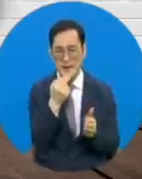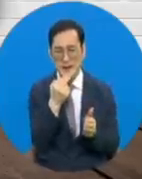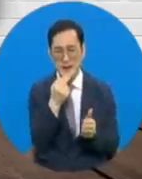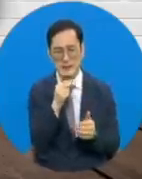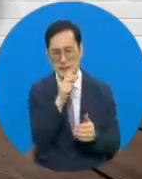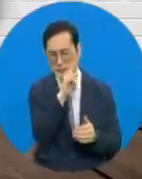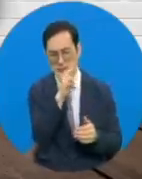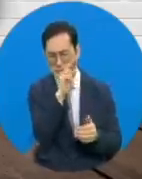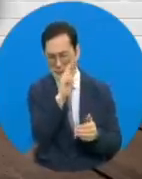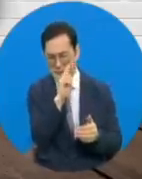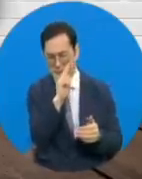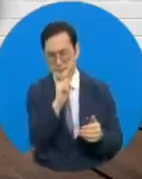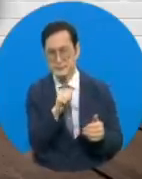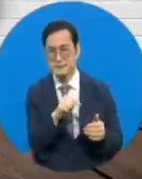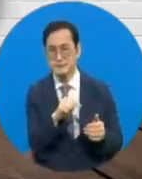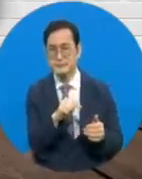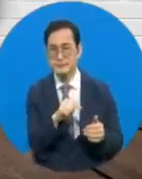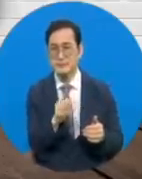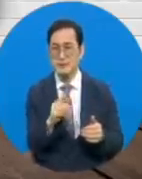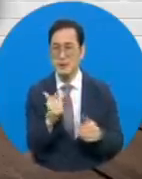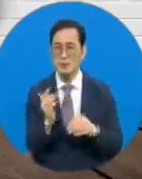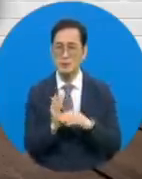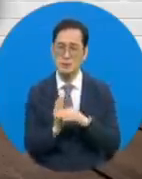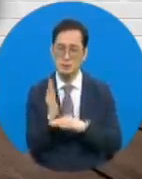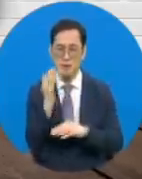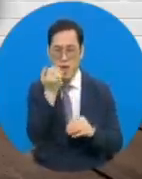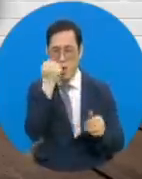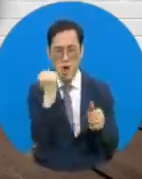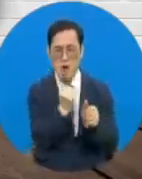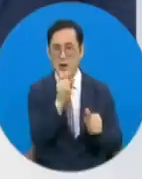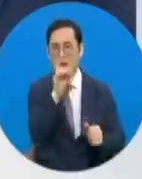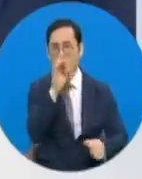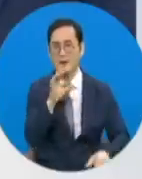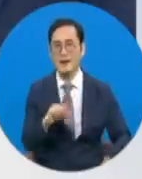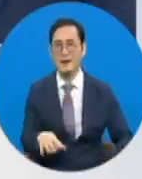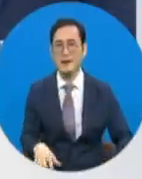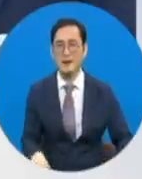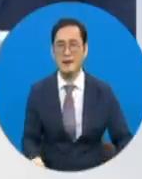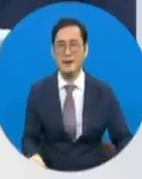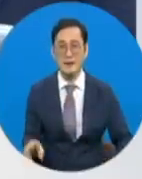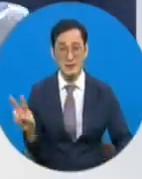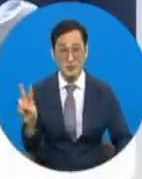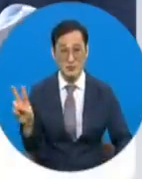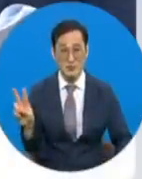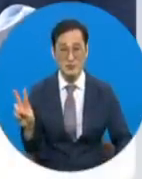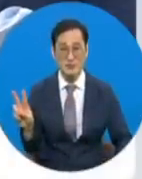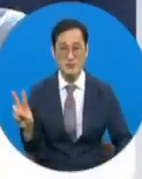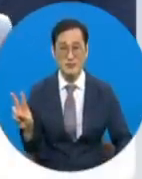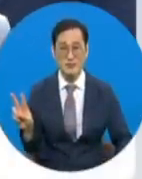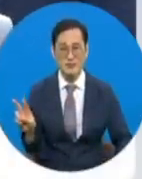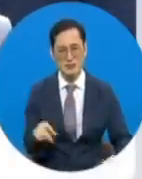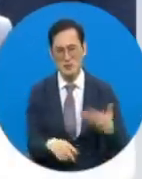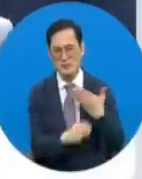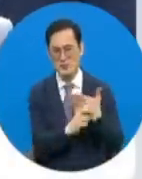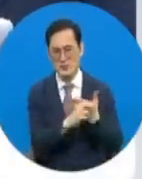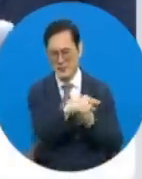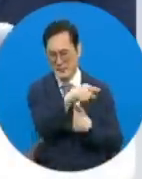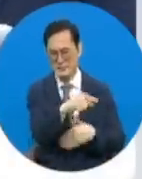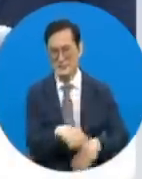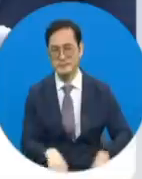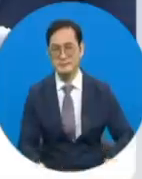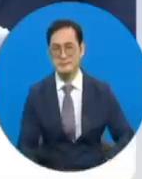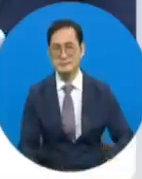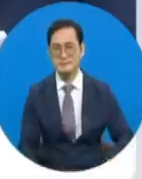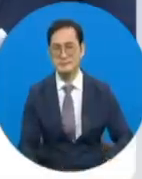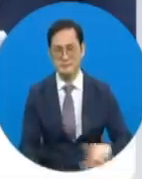필요한 내용들이죠. 그러나 규정을 해서는 안 됩니다. 여기에서 이미 뭐 장래찬 의원이나 김성원 의원이 불법이다, 그러니까 김남국